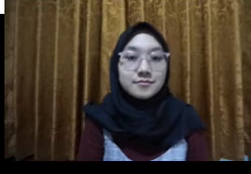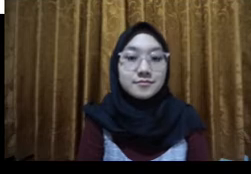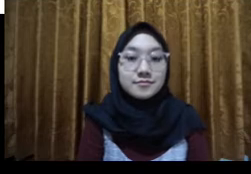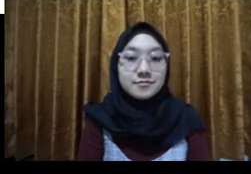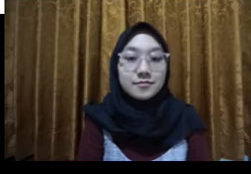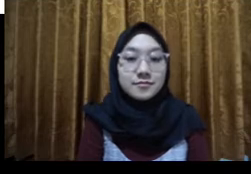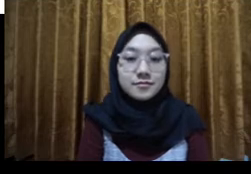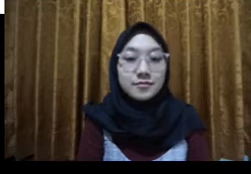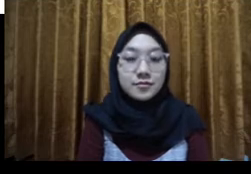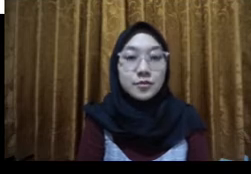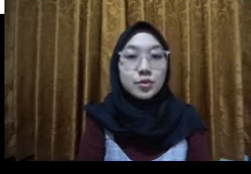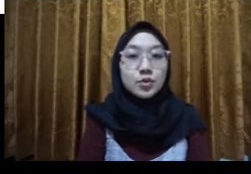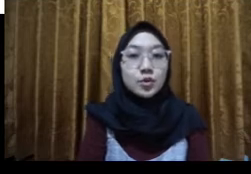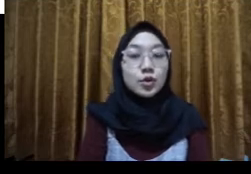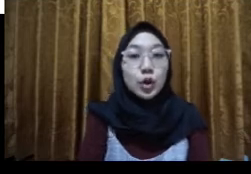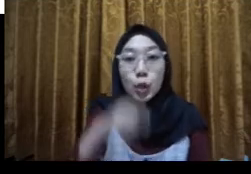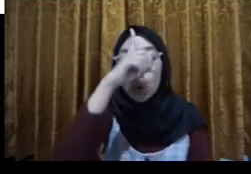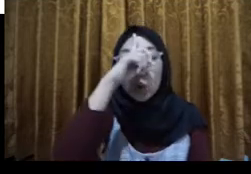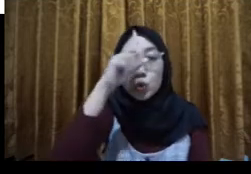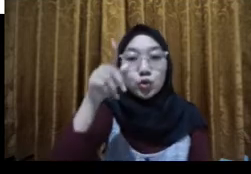Untuk dari tampilannya sendiri mungkin